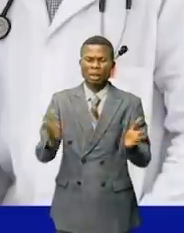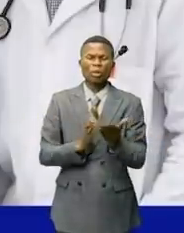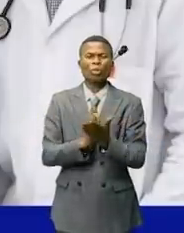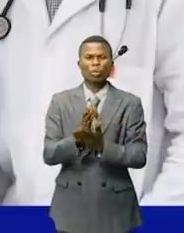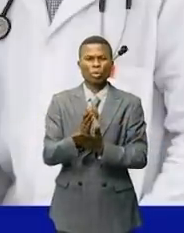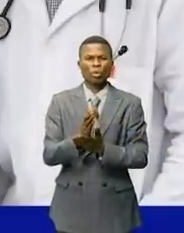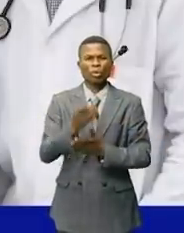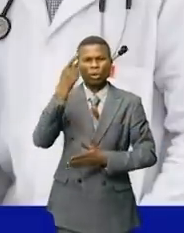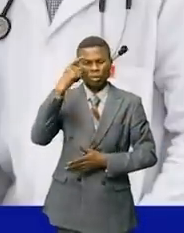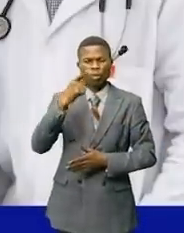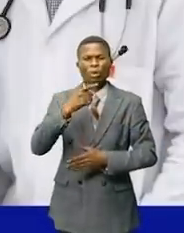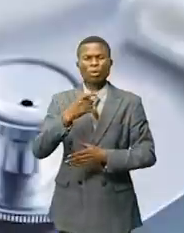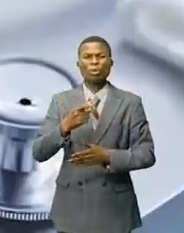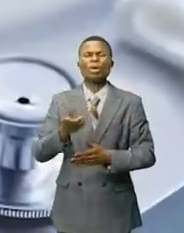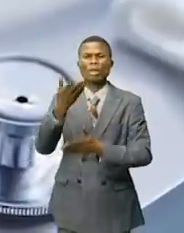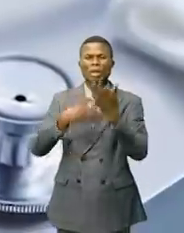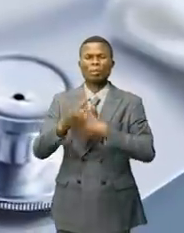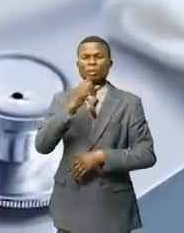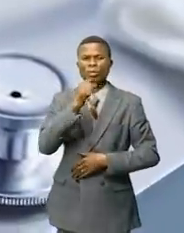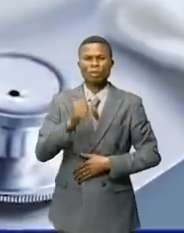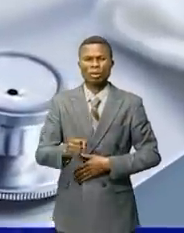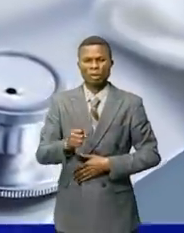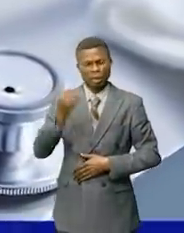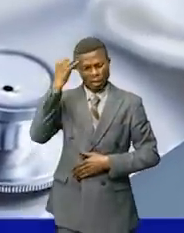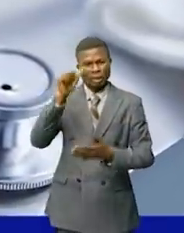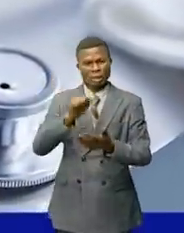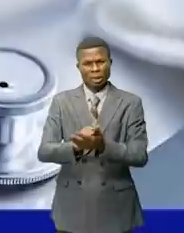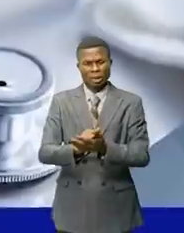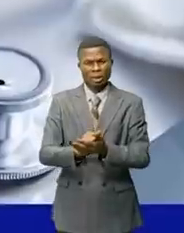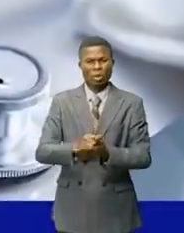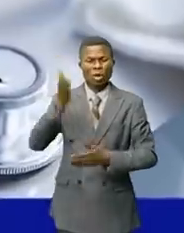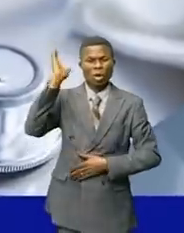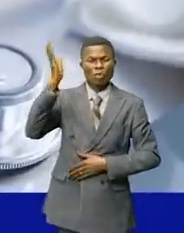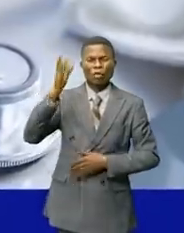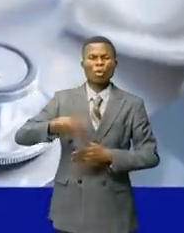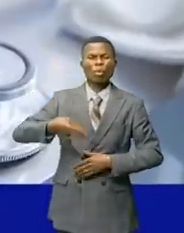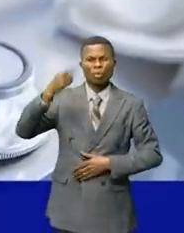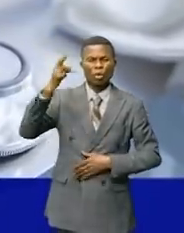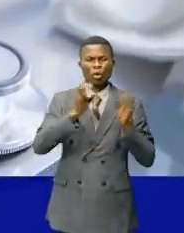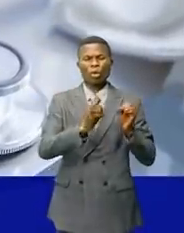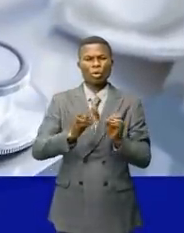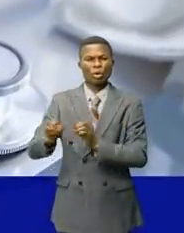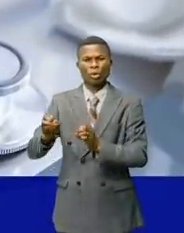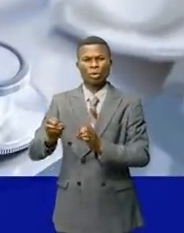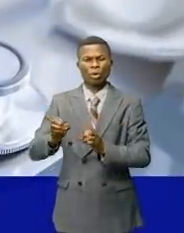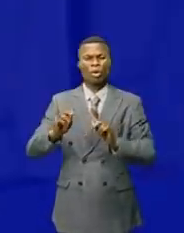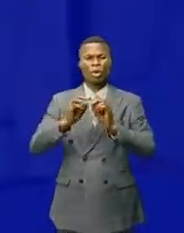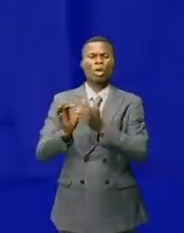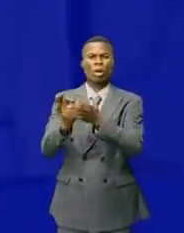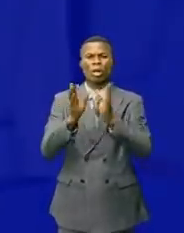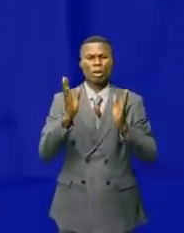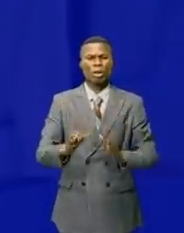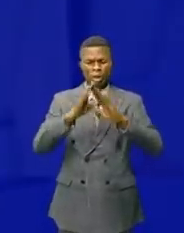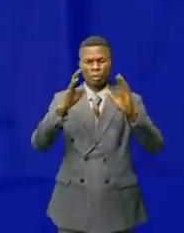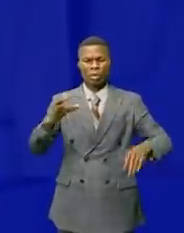pour assurer la relève c'est tous les sens dc forum de haut niveau organisée par les coordonnateurs de la